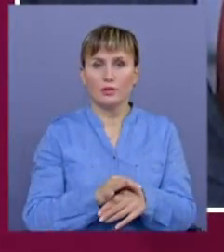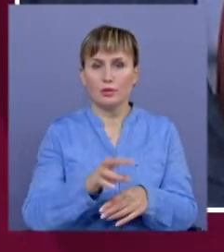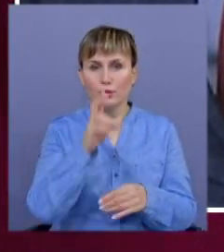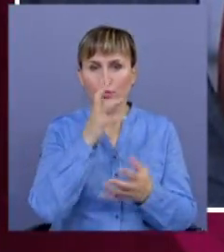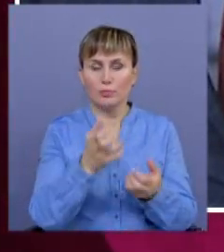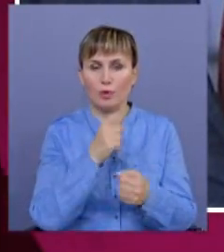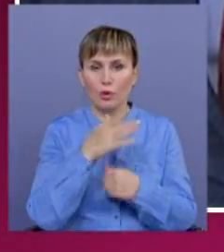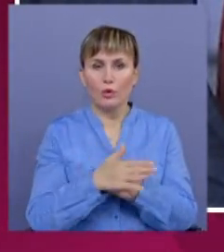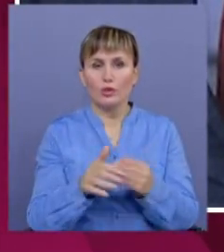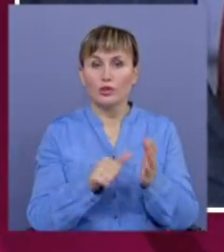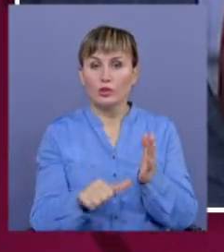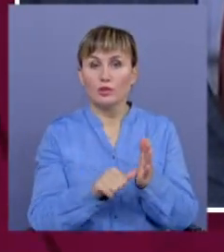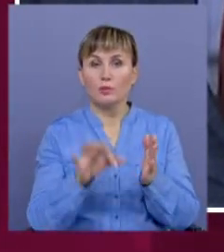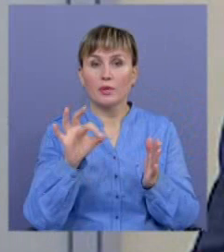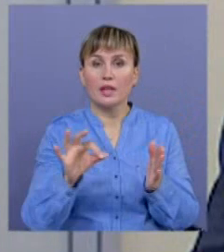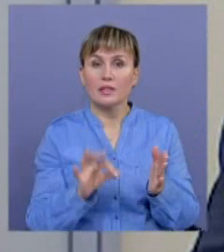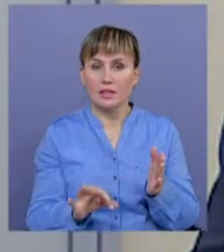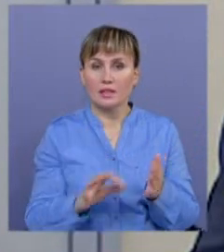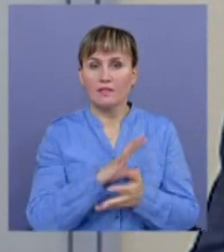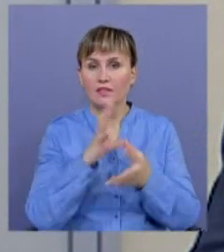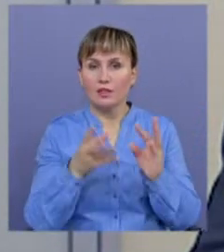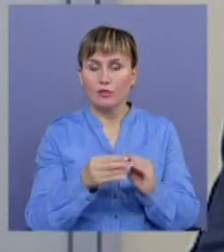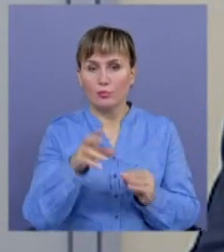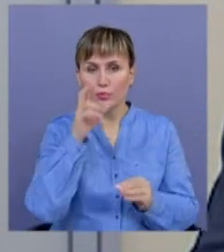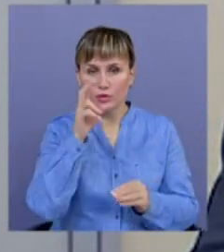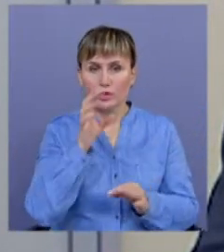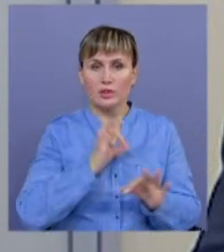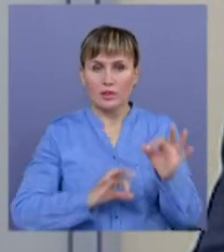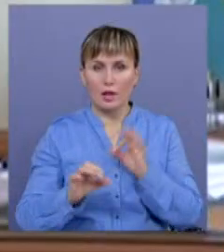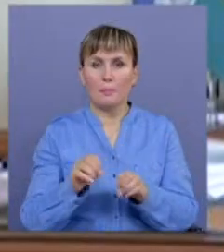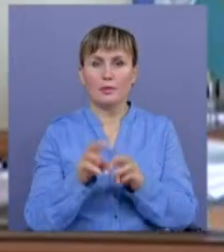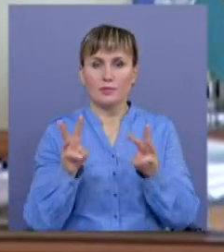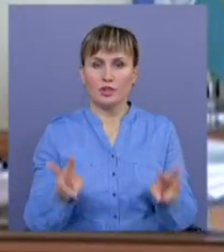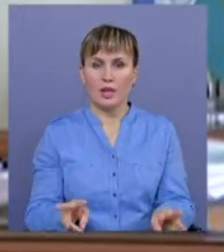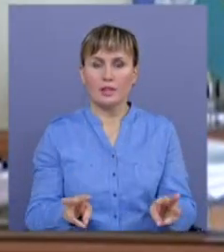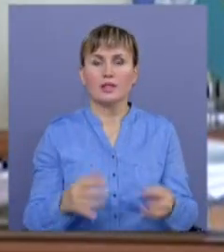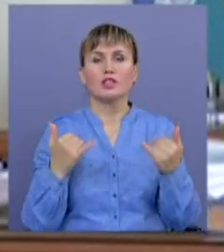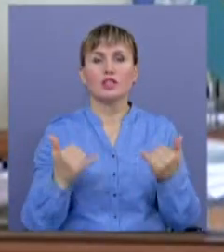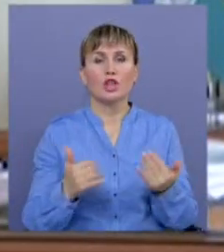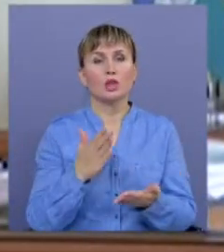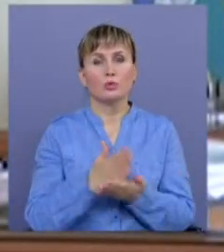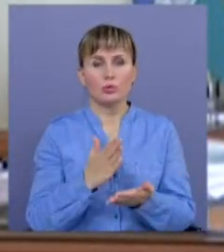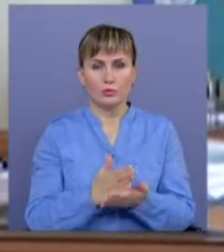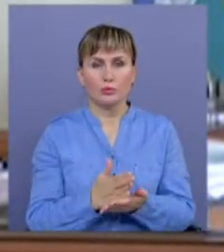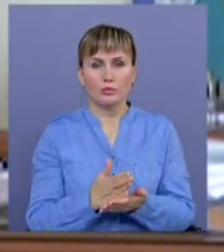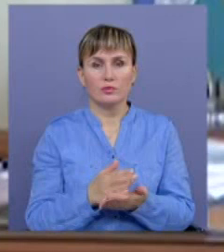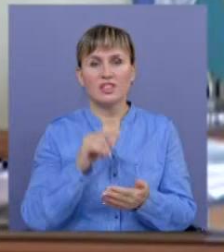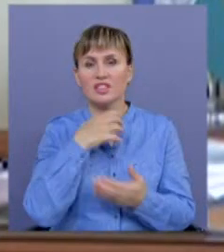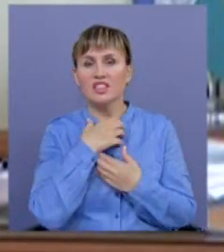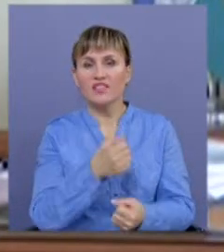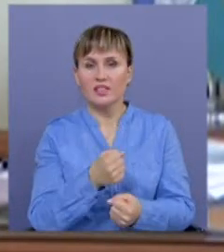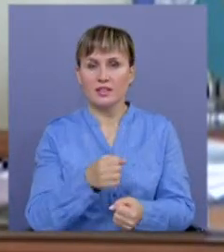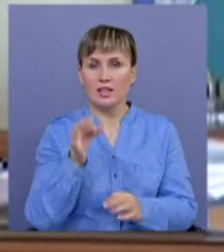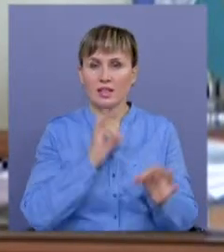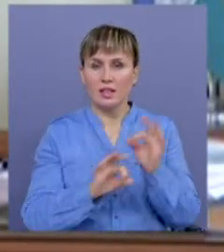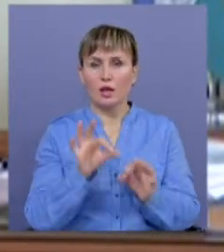забирают порядка 60% всего бюджета на амбулаторное лекобеспечение. Сейчас существует ли какой-либо дефицит